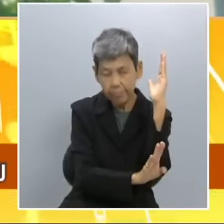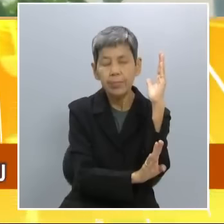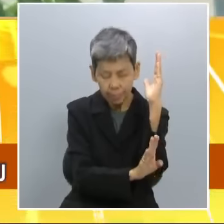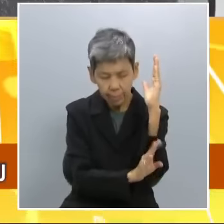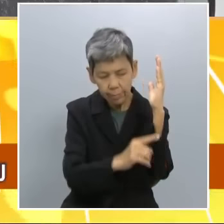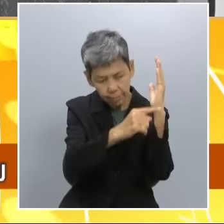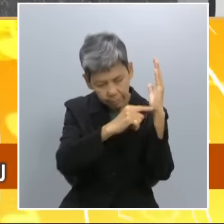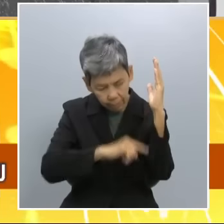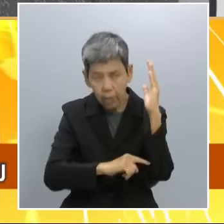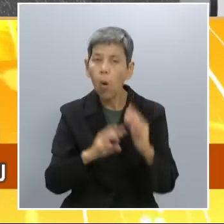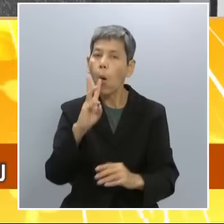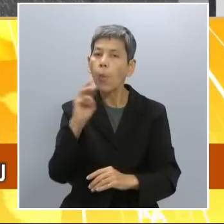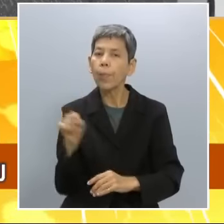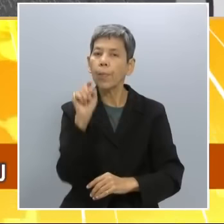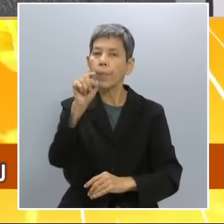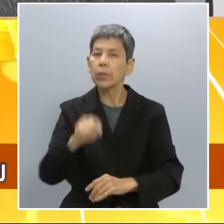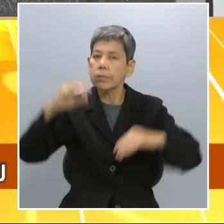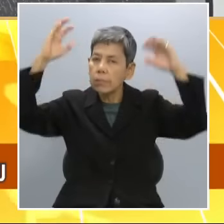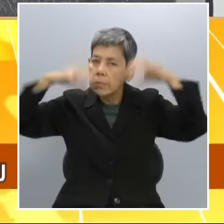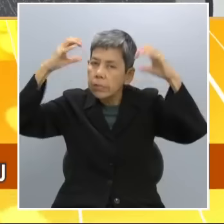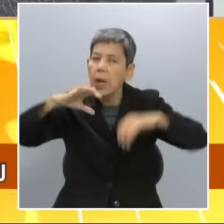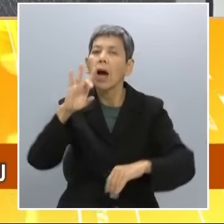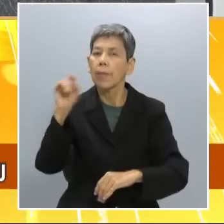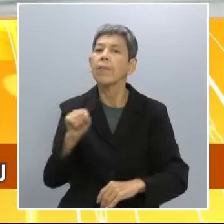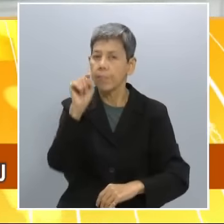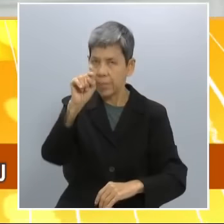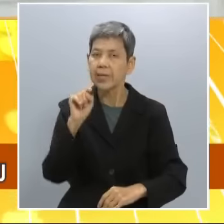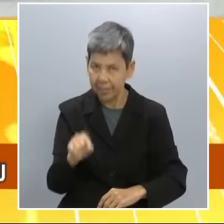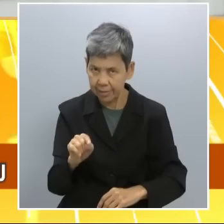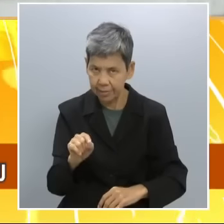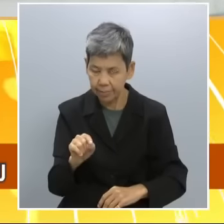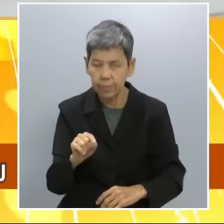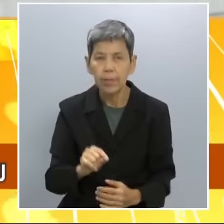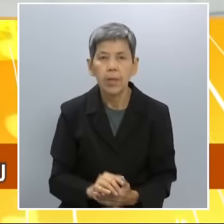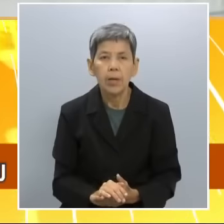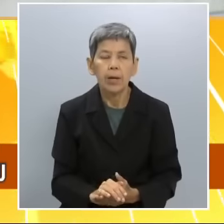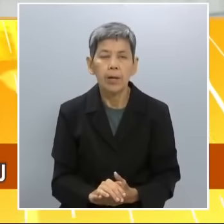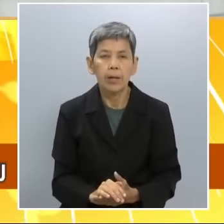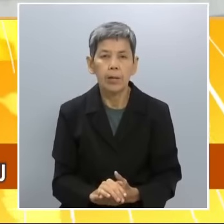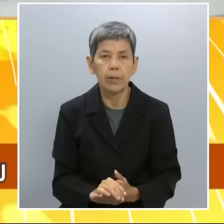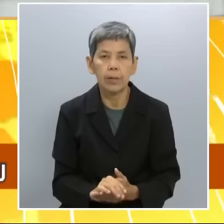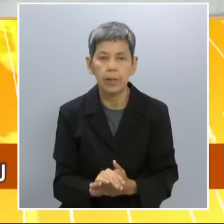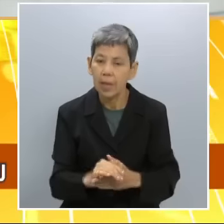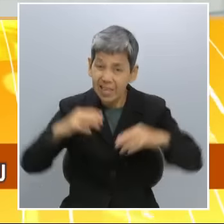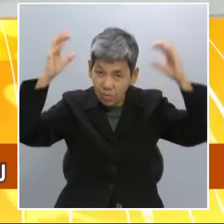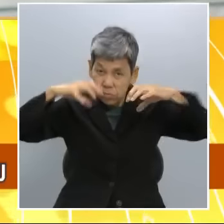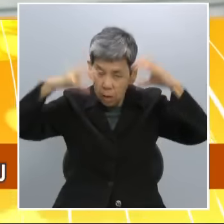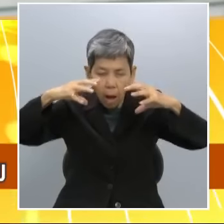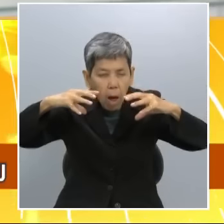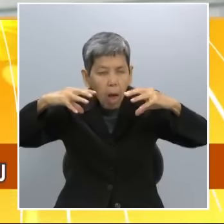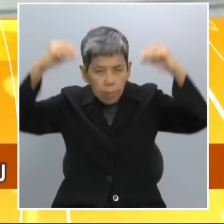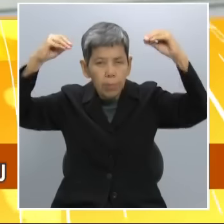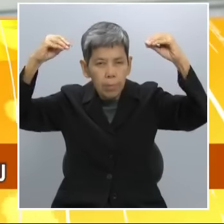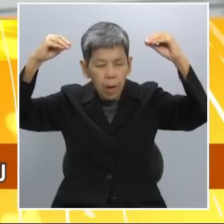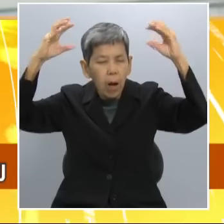ที่60%ถึง 80%ของพื้นที่ทั้งนี้ทั้งนั้นก่อนจะทิ้งช่วงก็จะมี